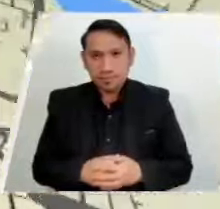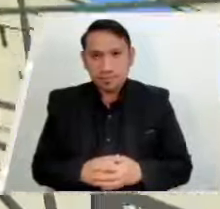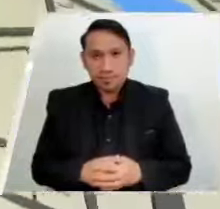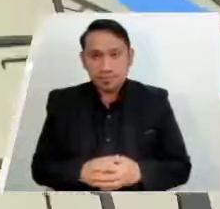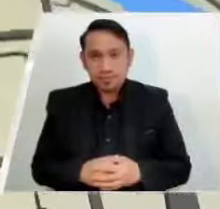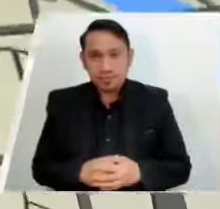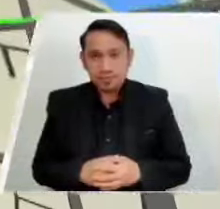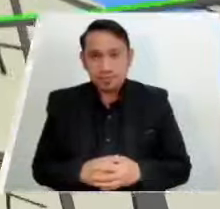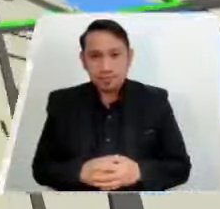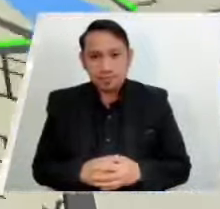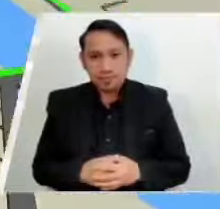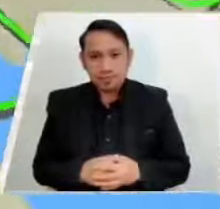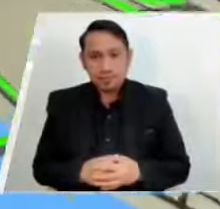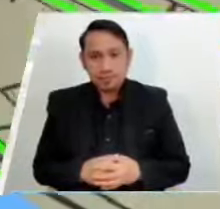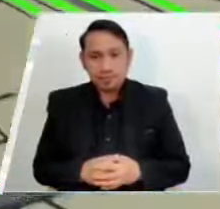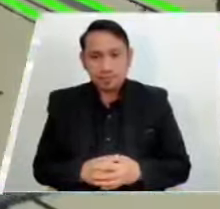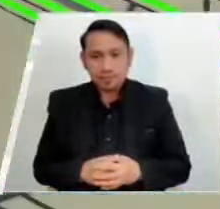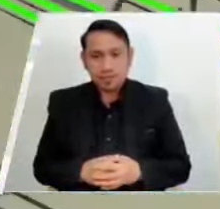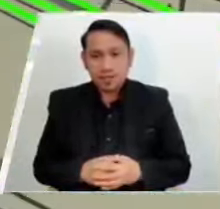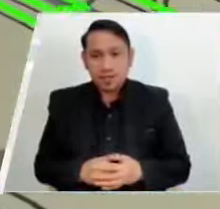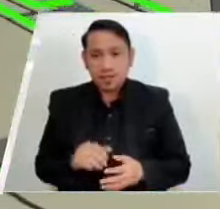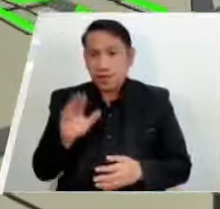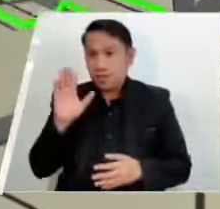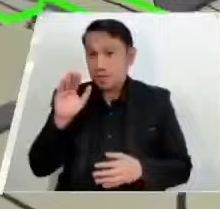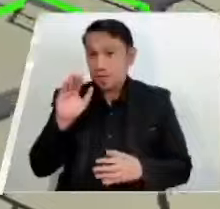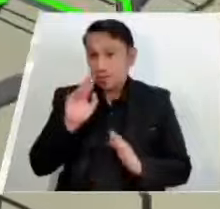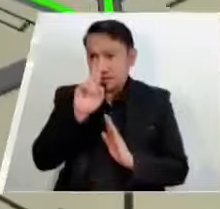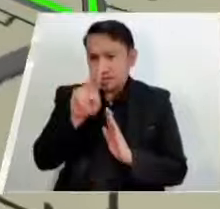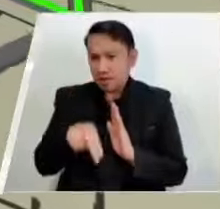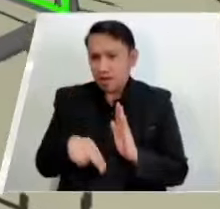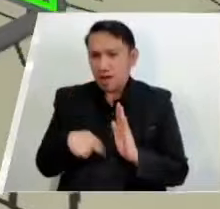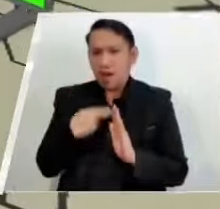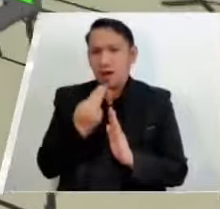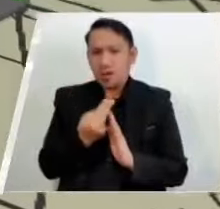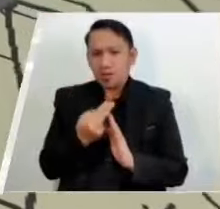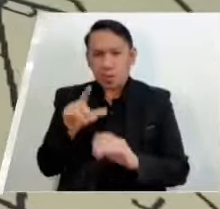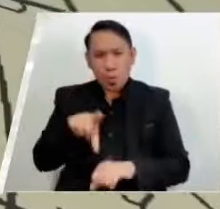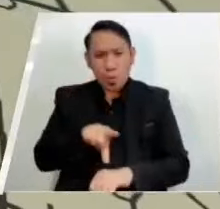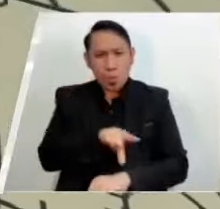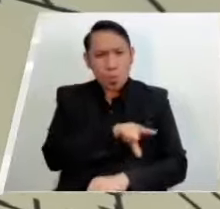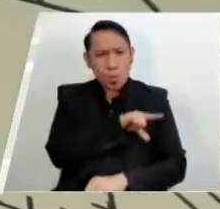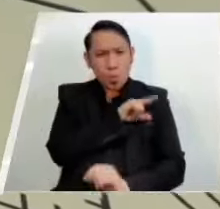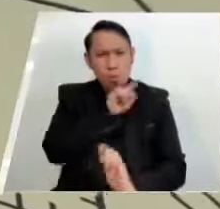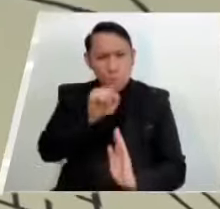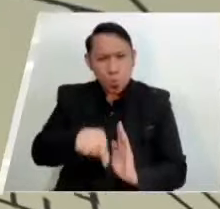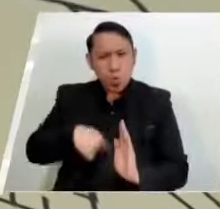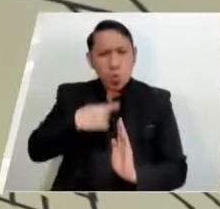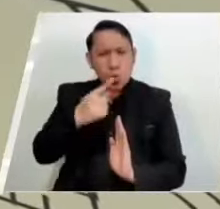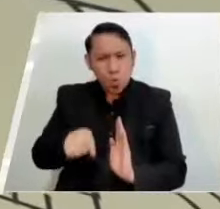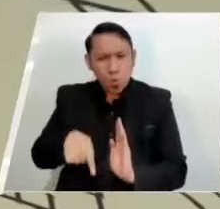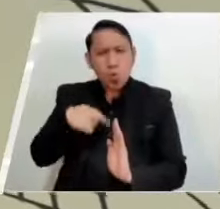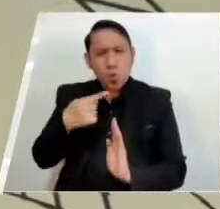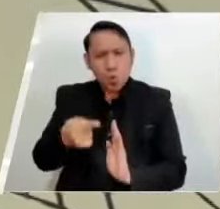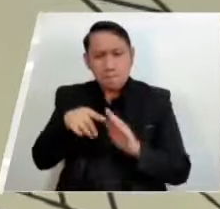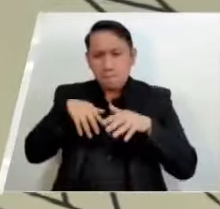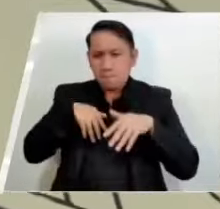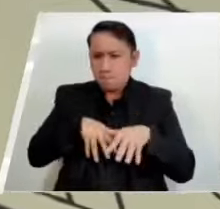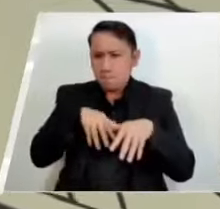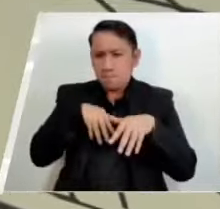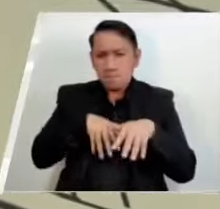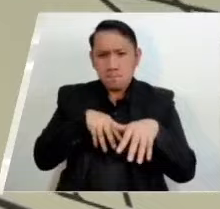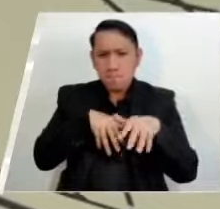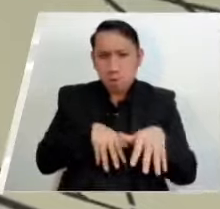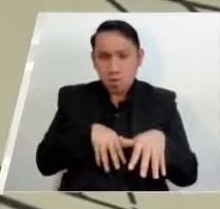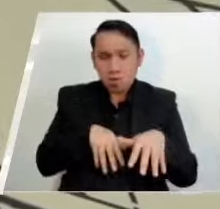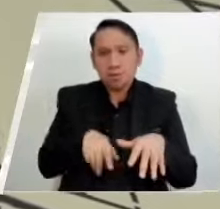Igan halos 15 oras ganyan po kahabang translasyon ng itim na Nazareno kanina Ang Pagbabalik ng